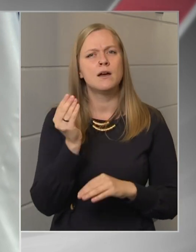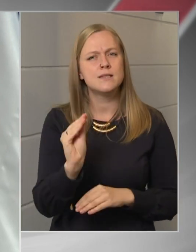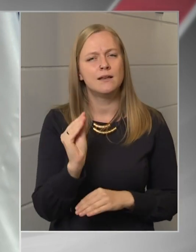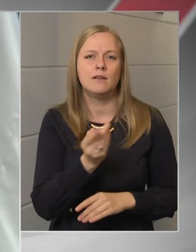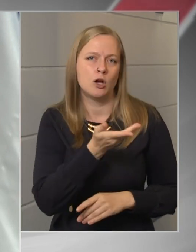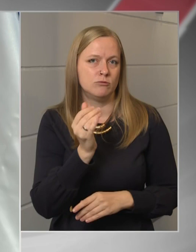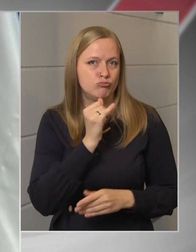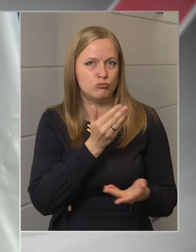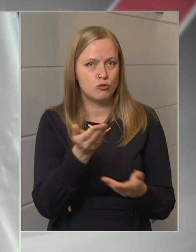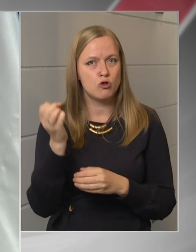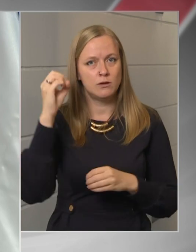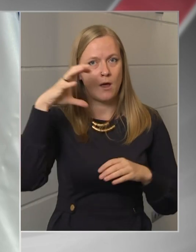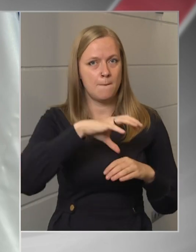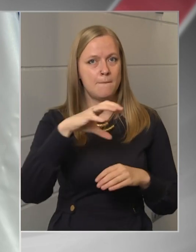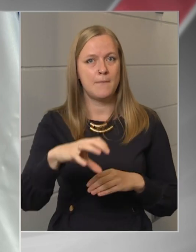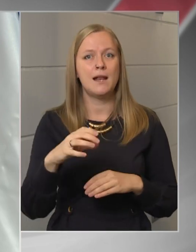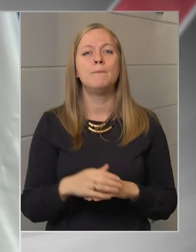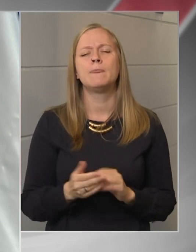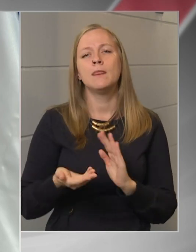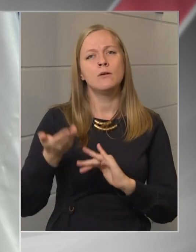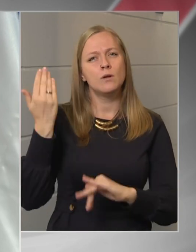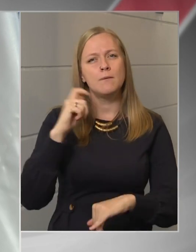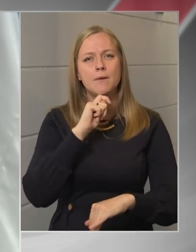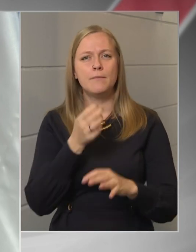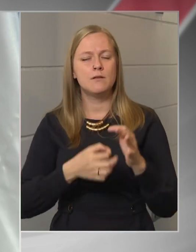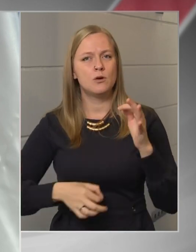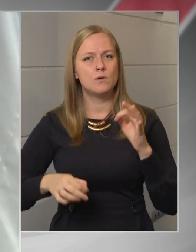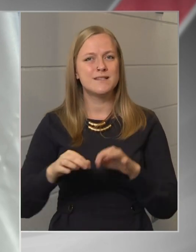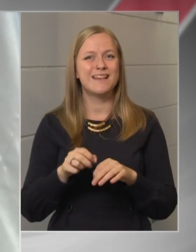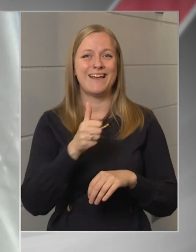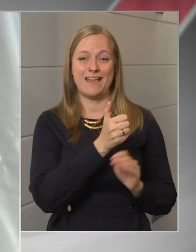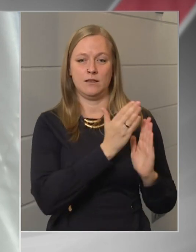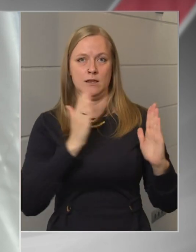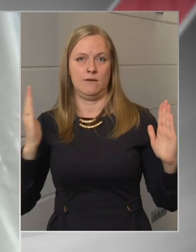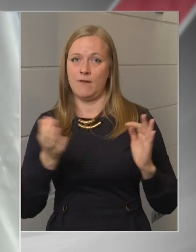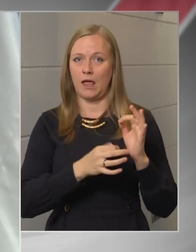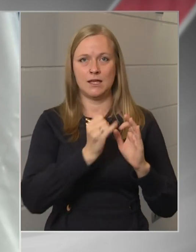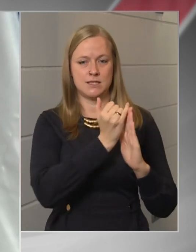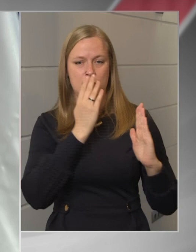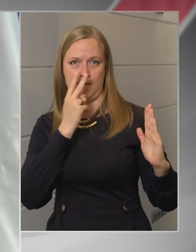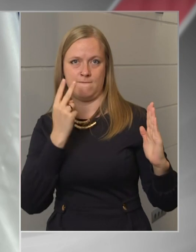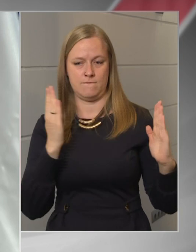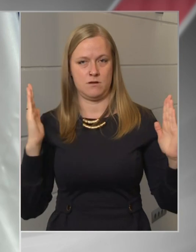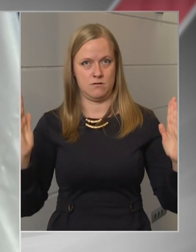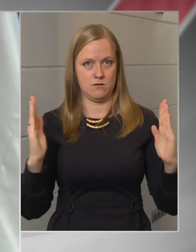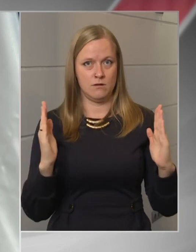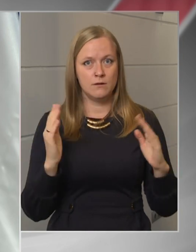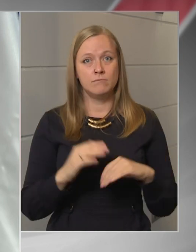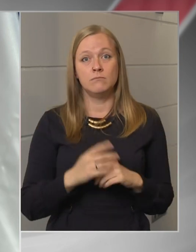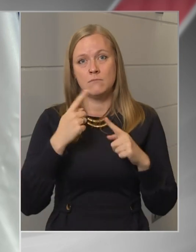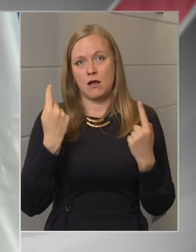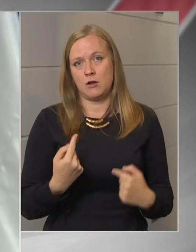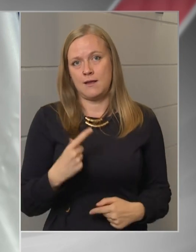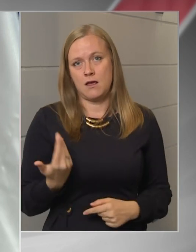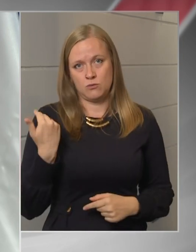nem rendelkeznek napelemmel, hogy míg korábban Magyarországon egy év, egy egész évet kellett figyelembe venni, amikor meghatároztuk